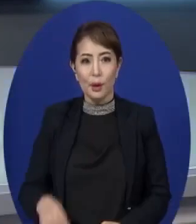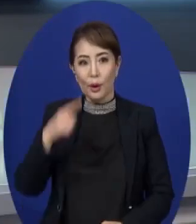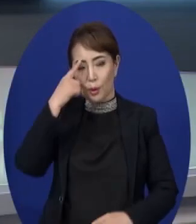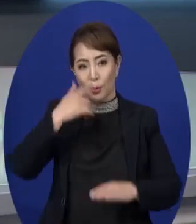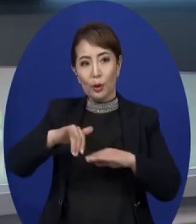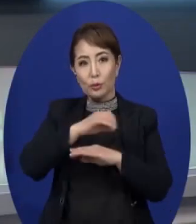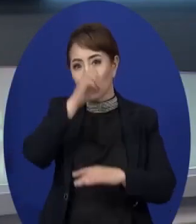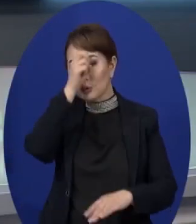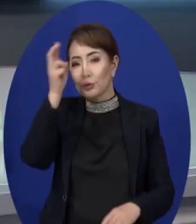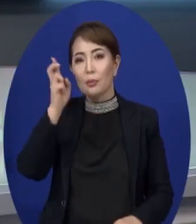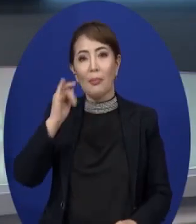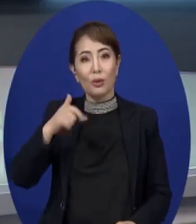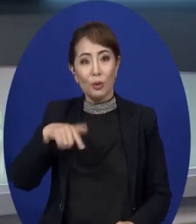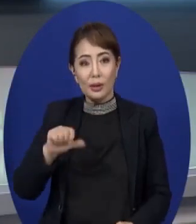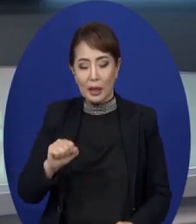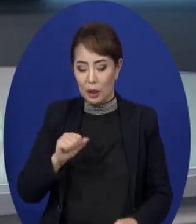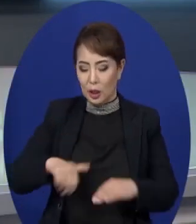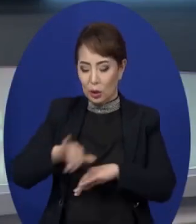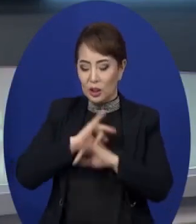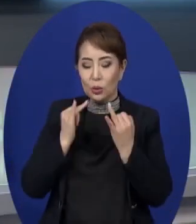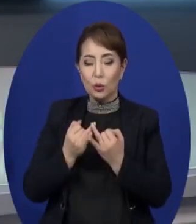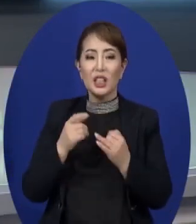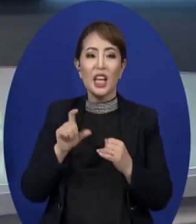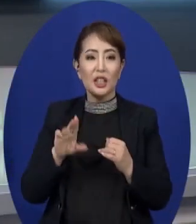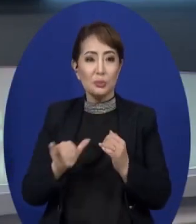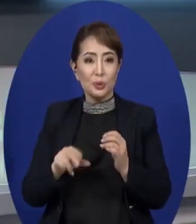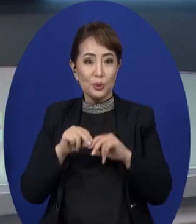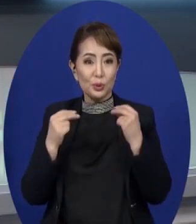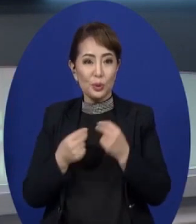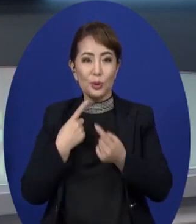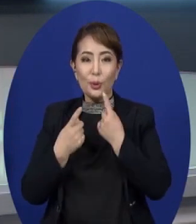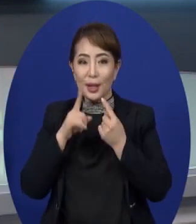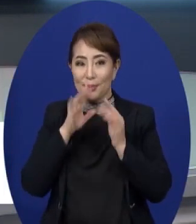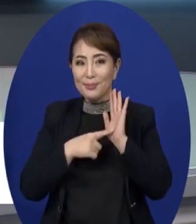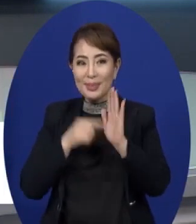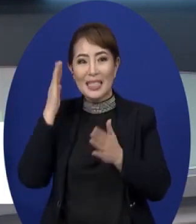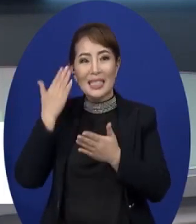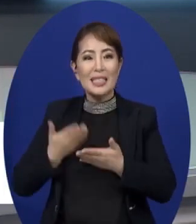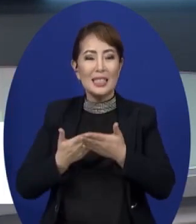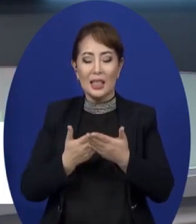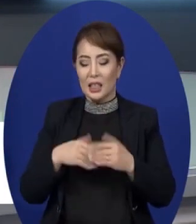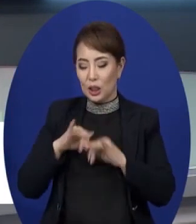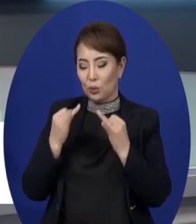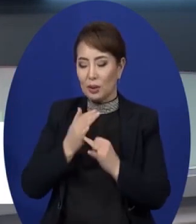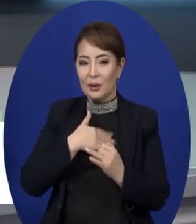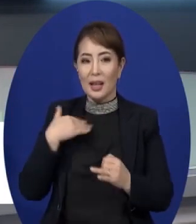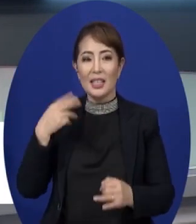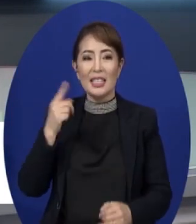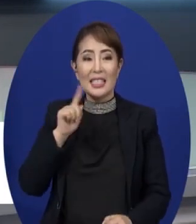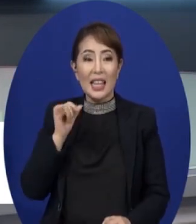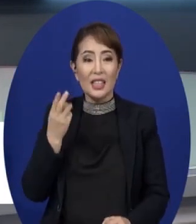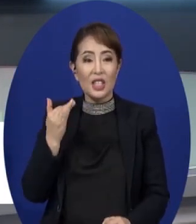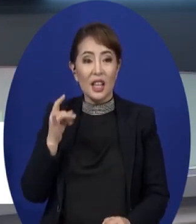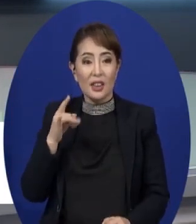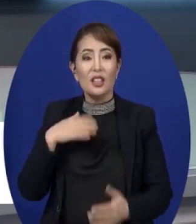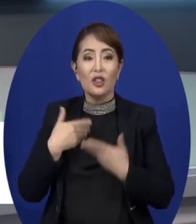Монгол Улсын Ерөнхийлөгч Халтмаагийн Баттулга Улсын Их Хурлын ээлжит бус чуулганыг хуралдуулах тухай саналаа Улсын Их Хурлын дарга Г.Занданшатарт өнөөдөр албан бичгээр